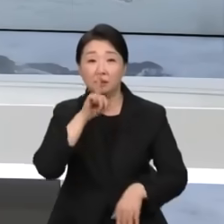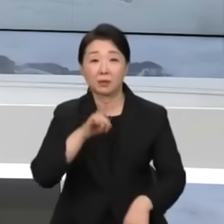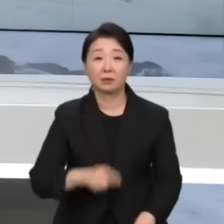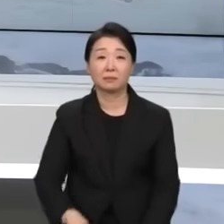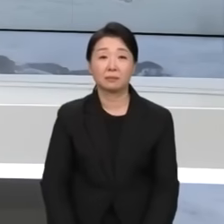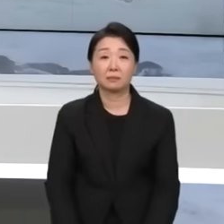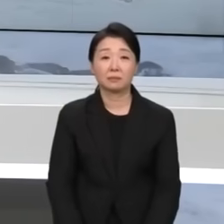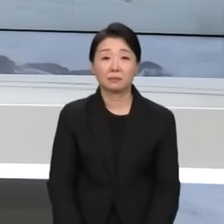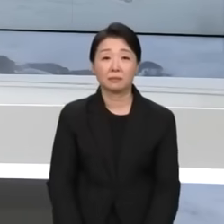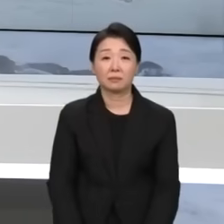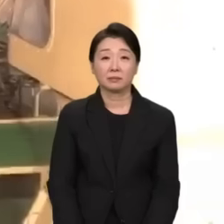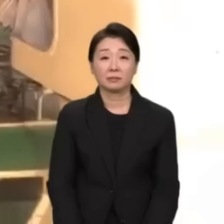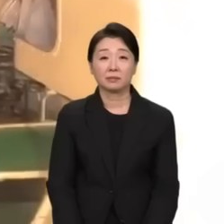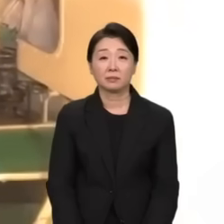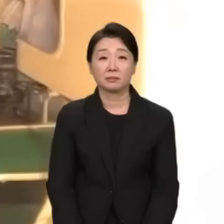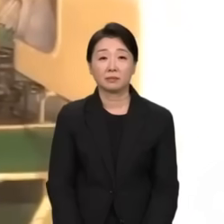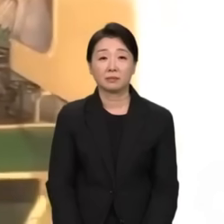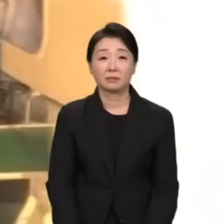이은진 기자입니다.